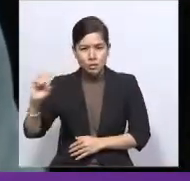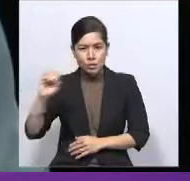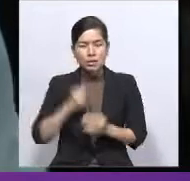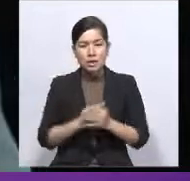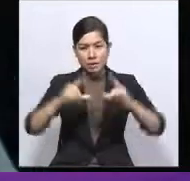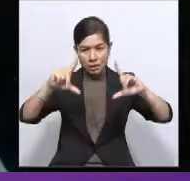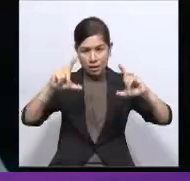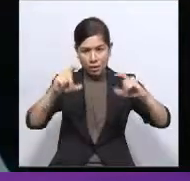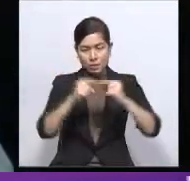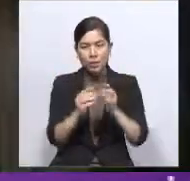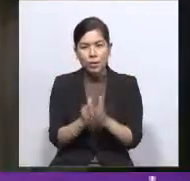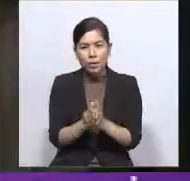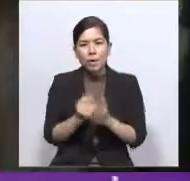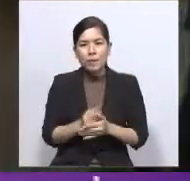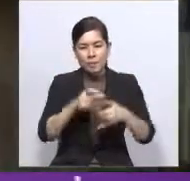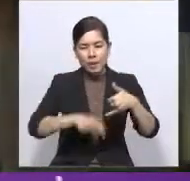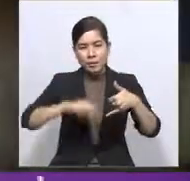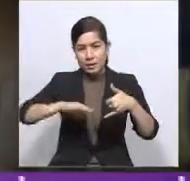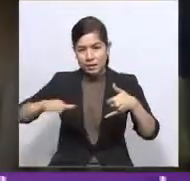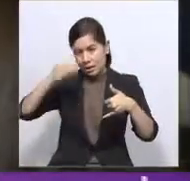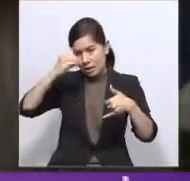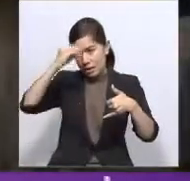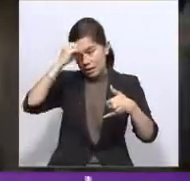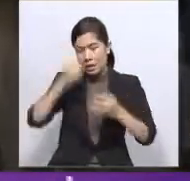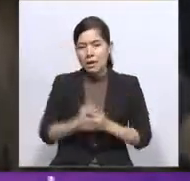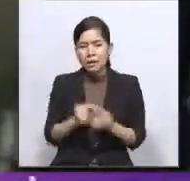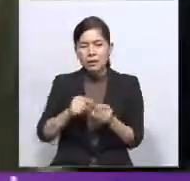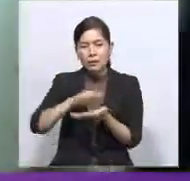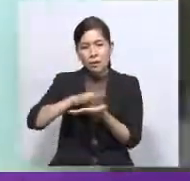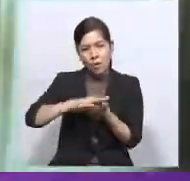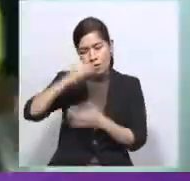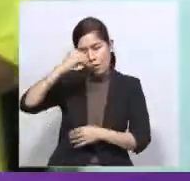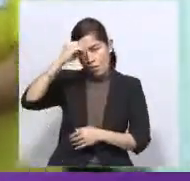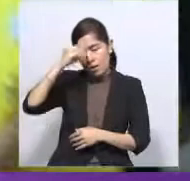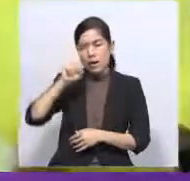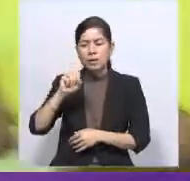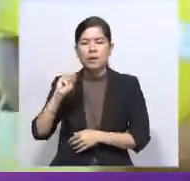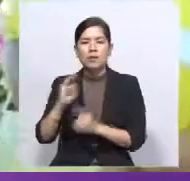ได้ถ่ายรูปร่วมกับนักเรียนนะคะจากโรงเรียนสมุทรโคดมที่มาต้อนรับค่ะ